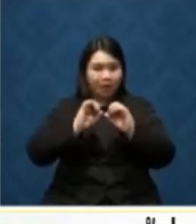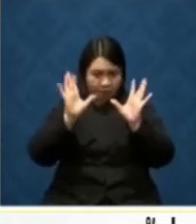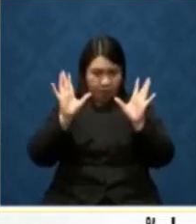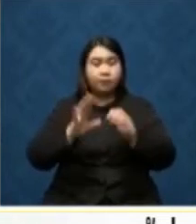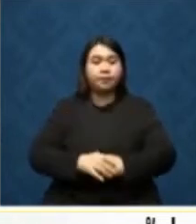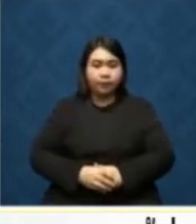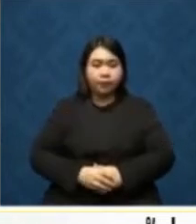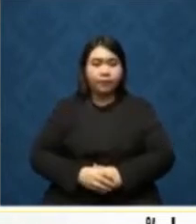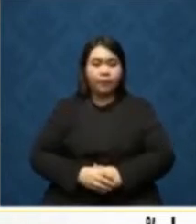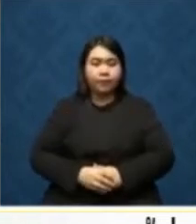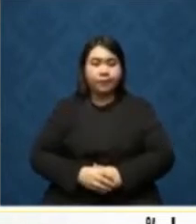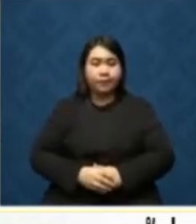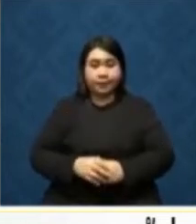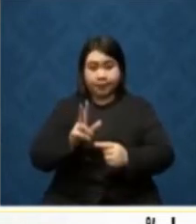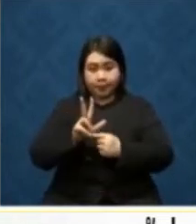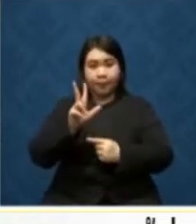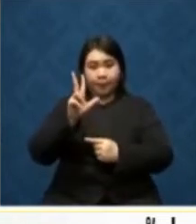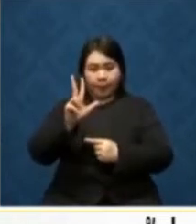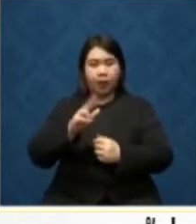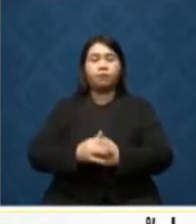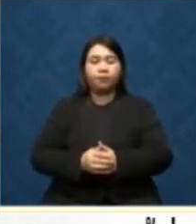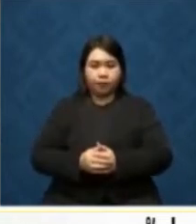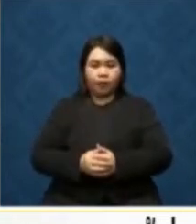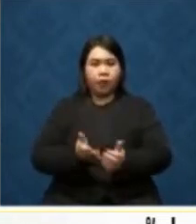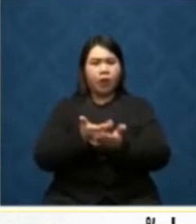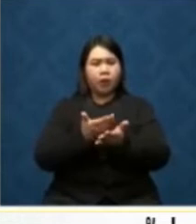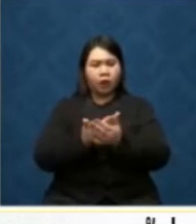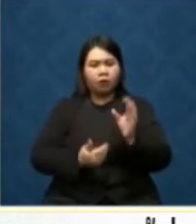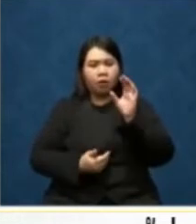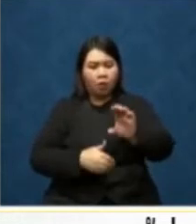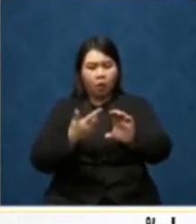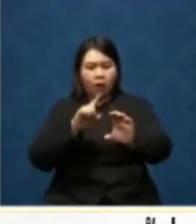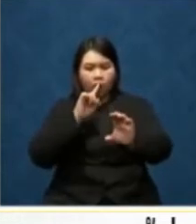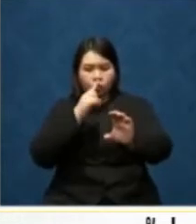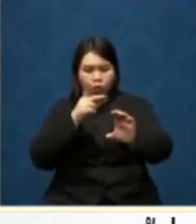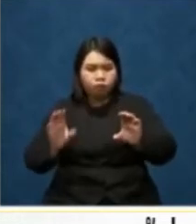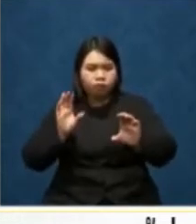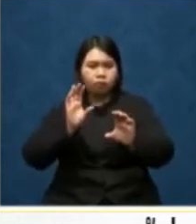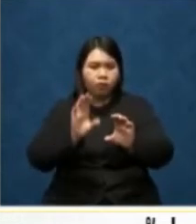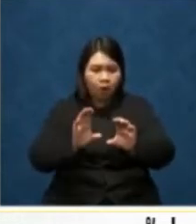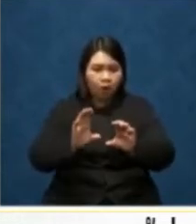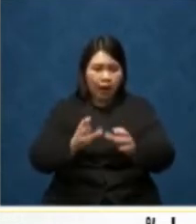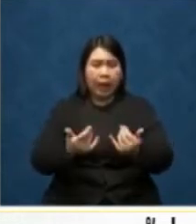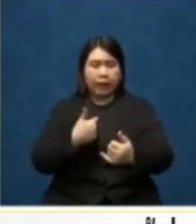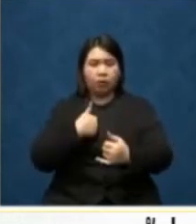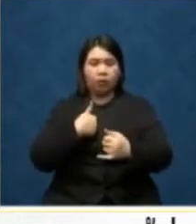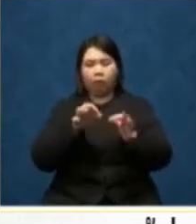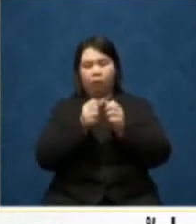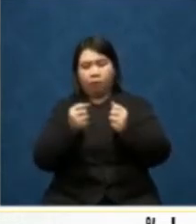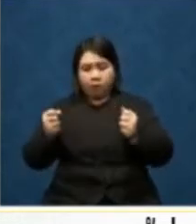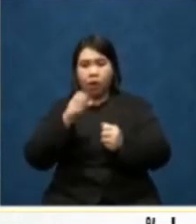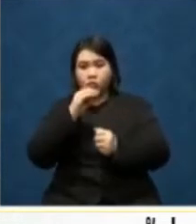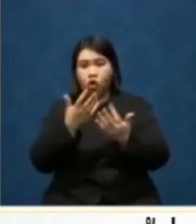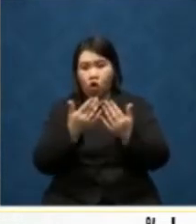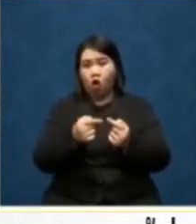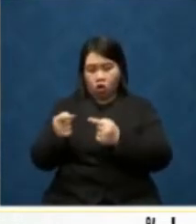ไม่คำถามตรนี้ต้องตอบชๆ นะครัประการที่ 3 คอการได้รบงบประมาณซ้ซ้อนัอัี้เนื่จากว่า